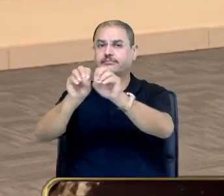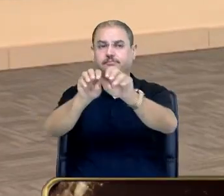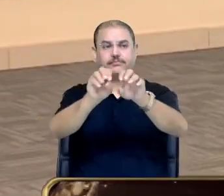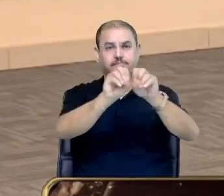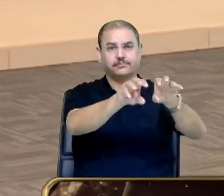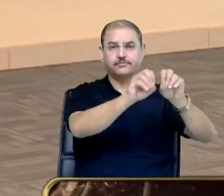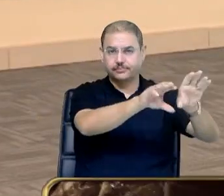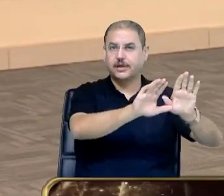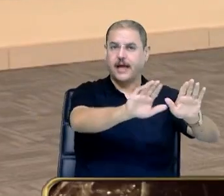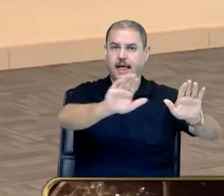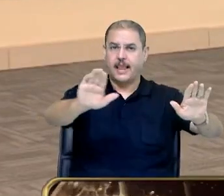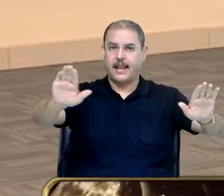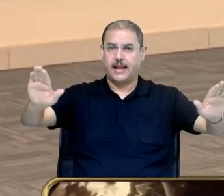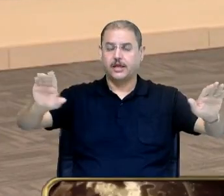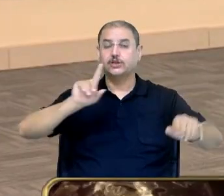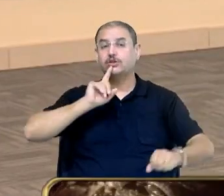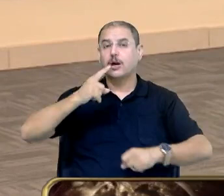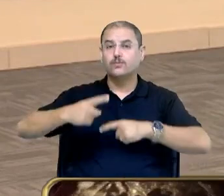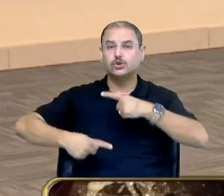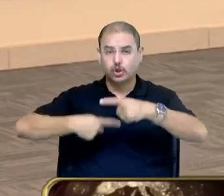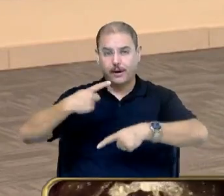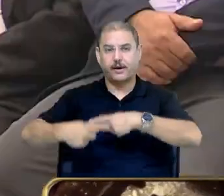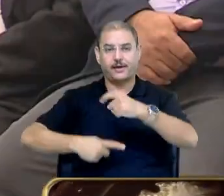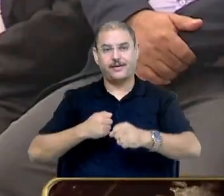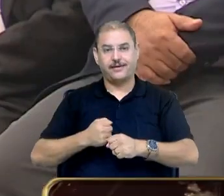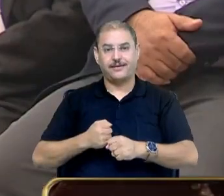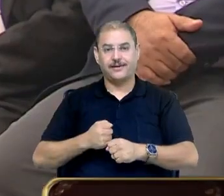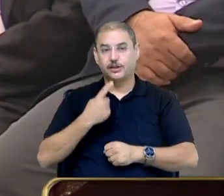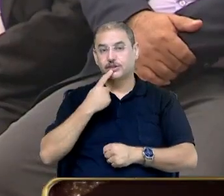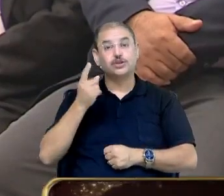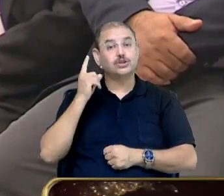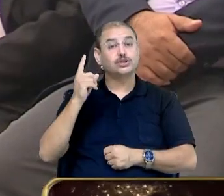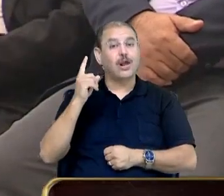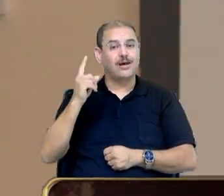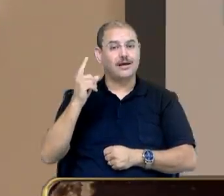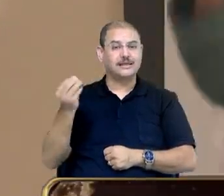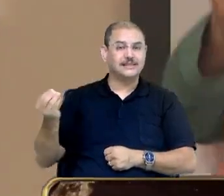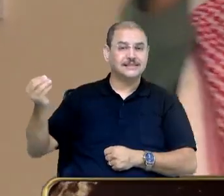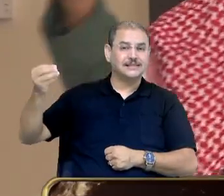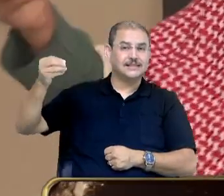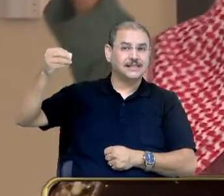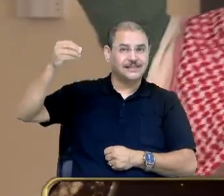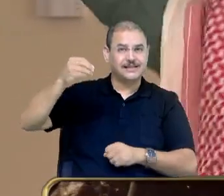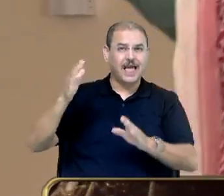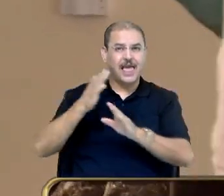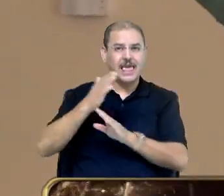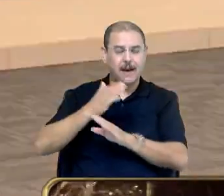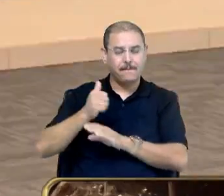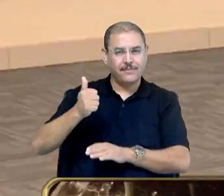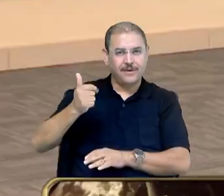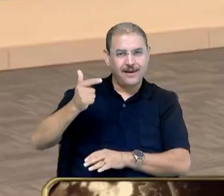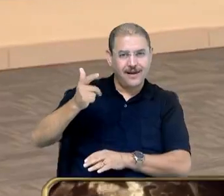مستمره بتزويد هذه القرطاسيه لهذه المدارس وسيكون ان شاء الله زياده خلال الايام القادمه